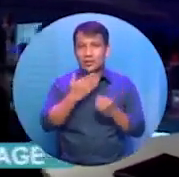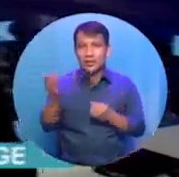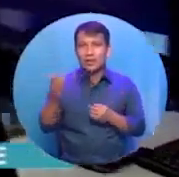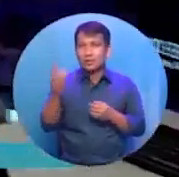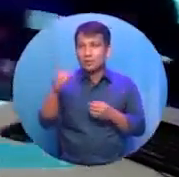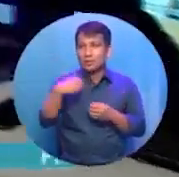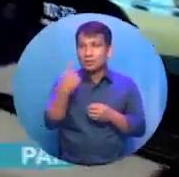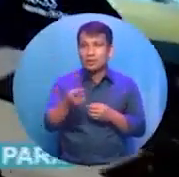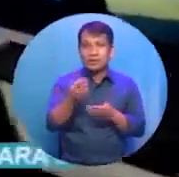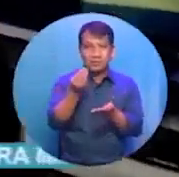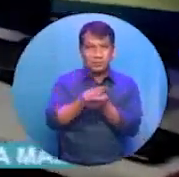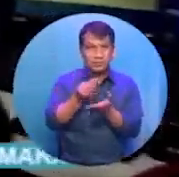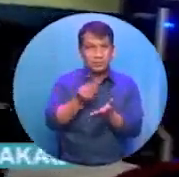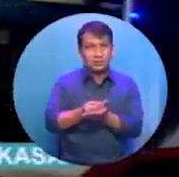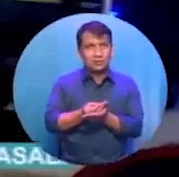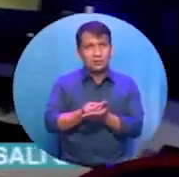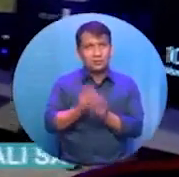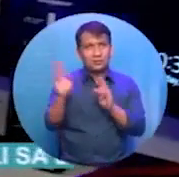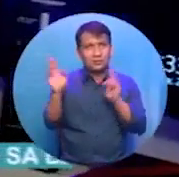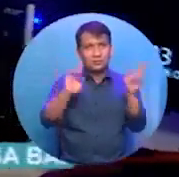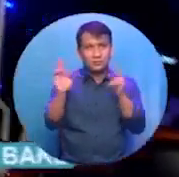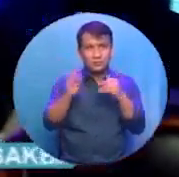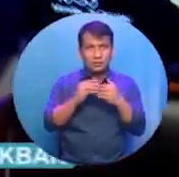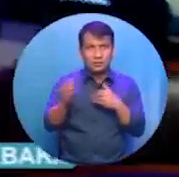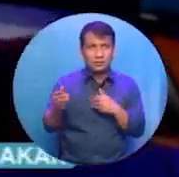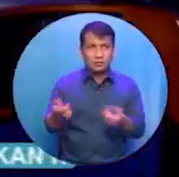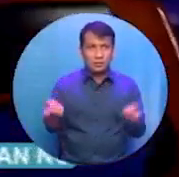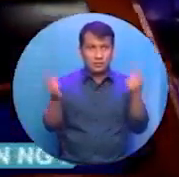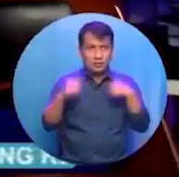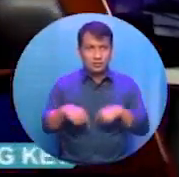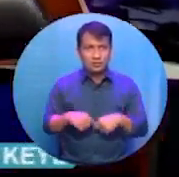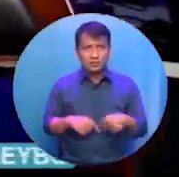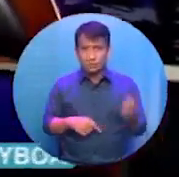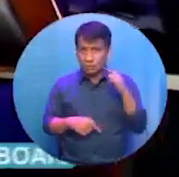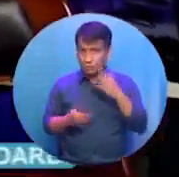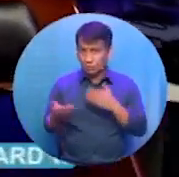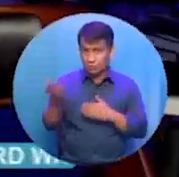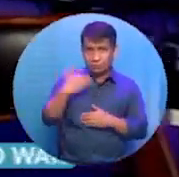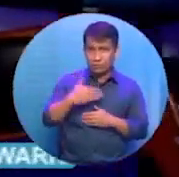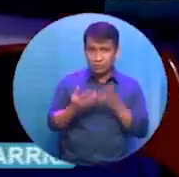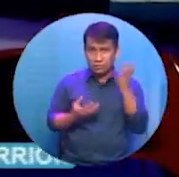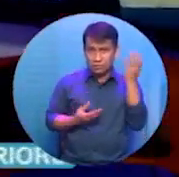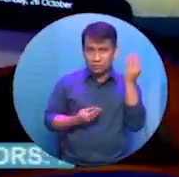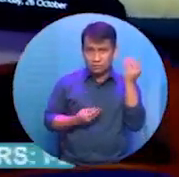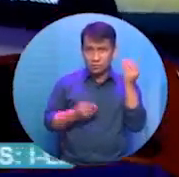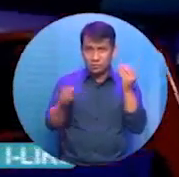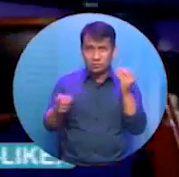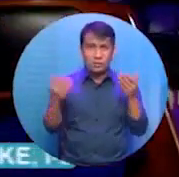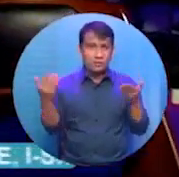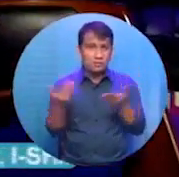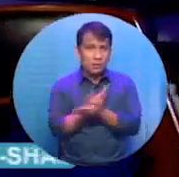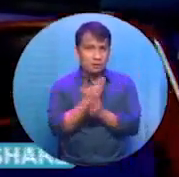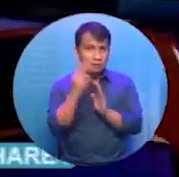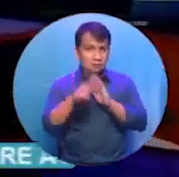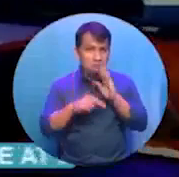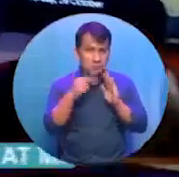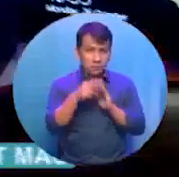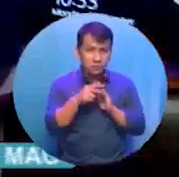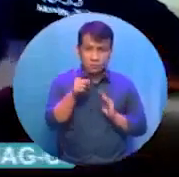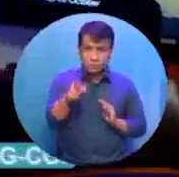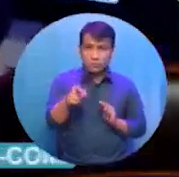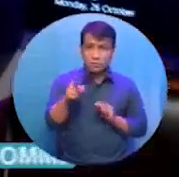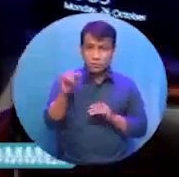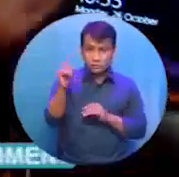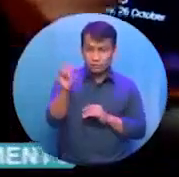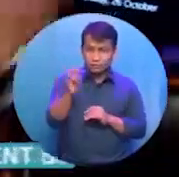sa pinansyal. Kaya ano pa bang ginagawa natin mga kapatid? Gusto niyo bang maging updated sa mga latest videos ni Idol sa